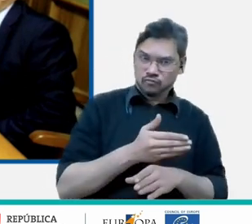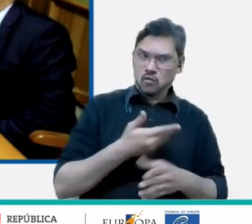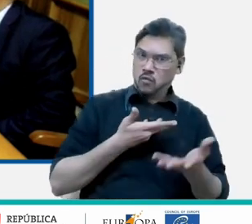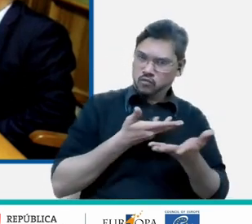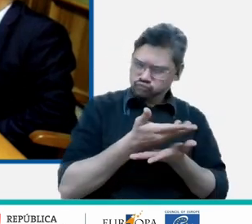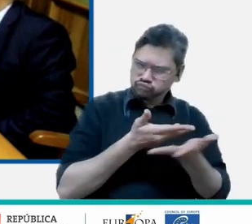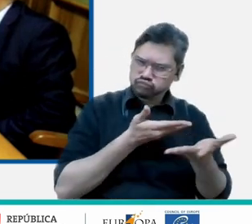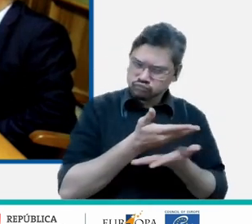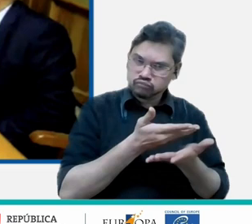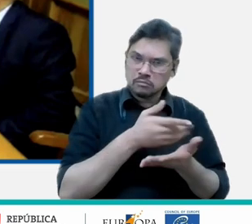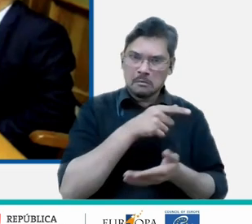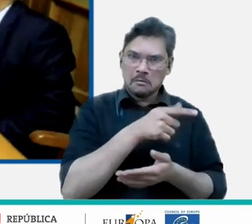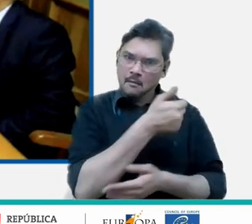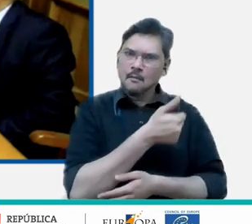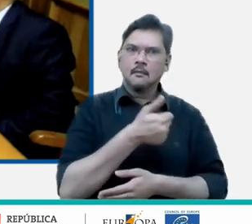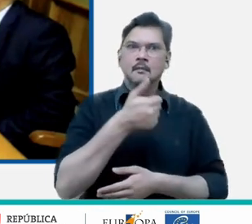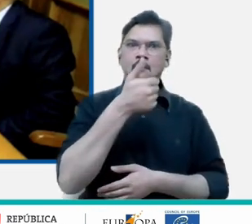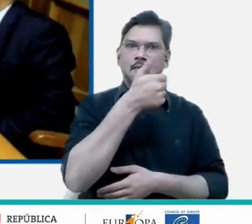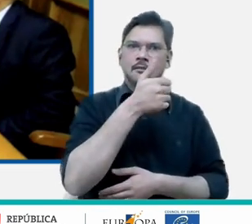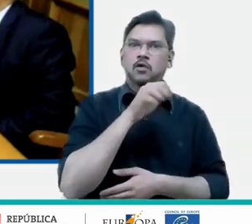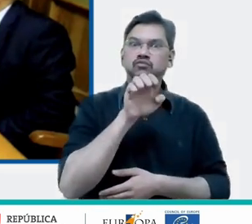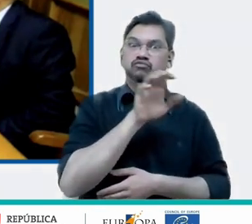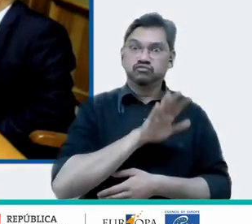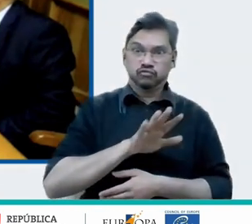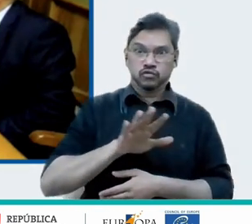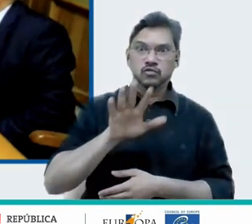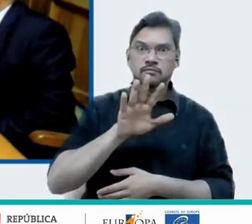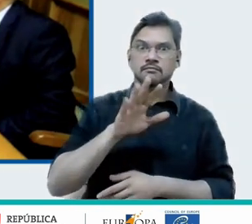его визита город Душанбе.